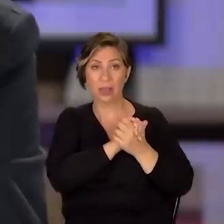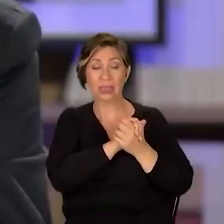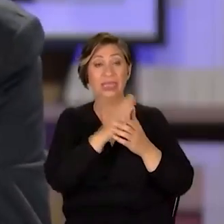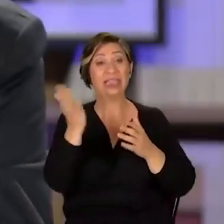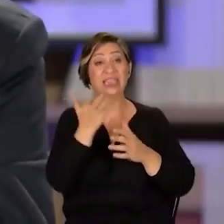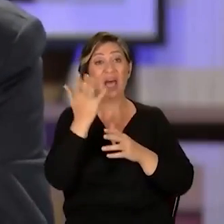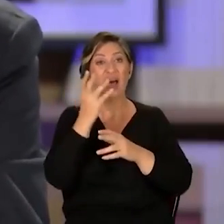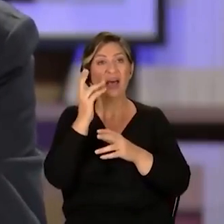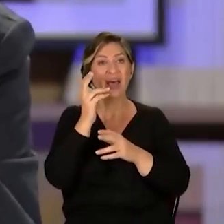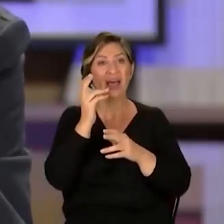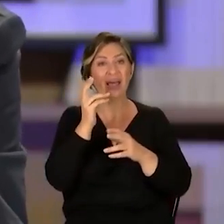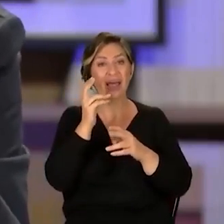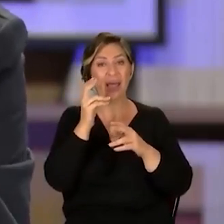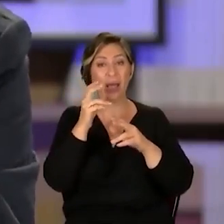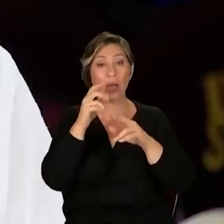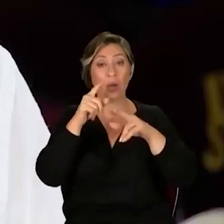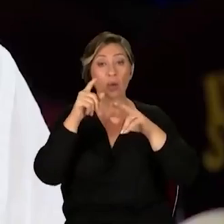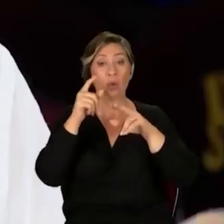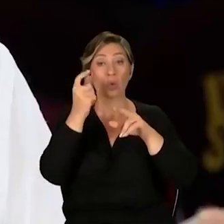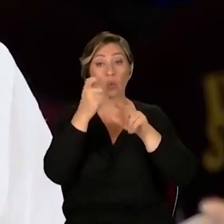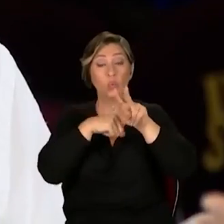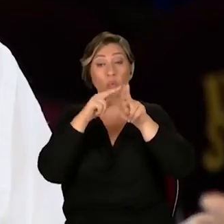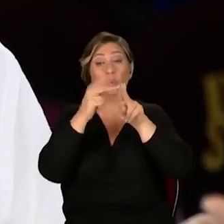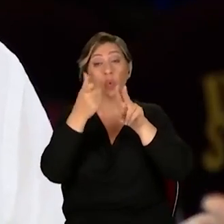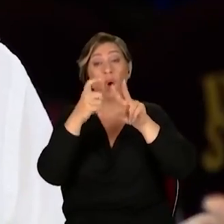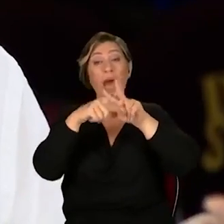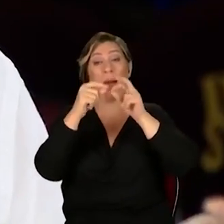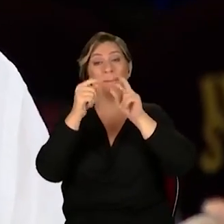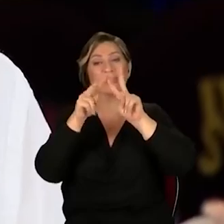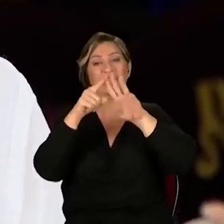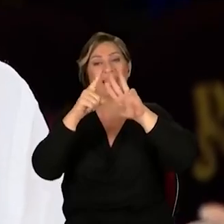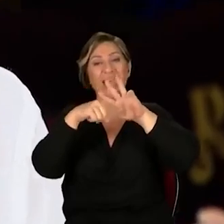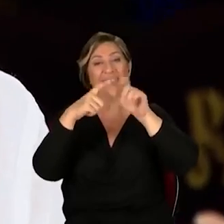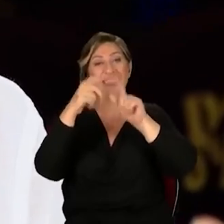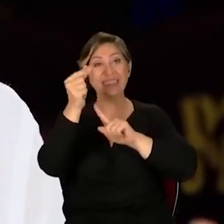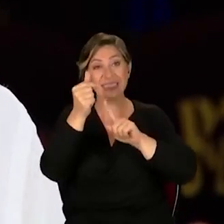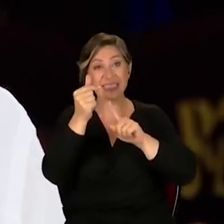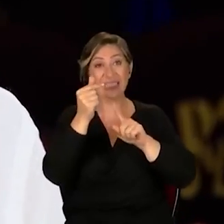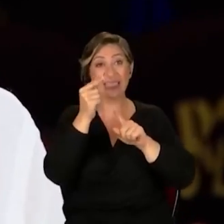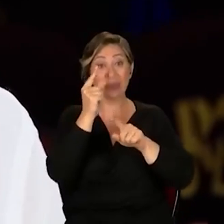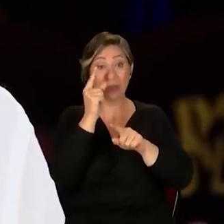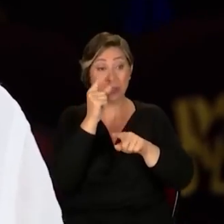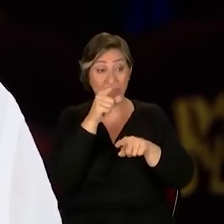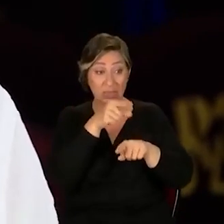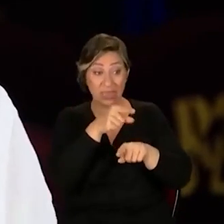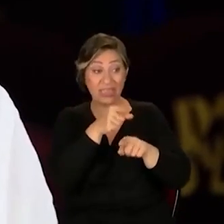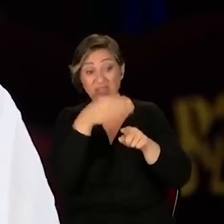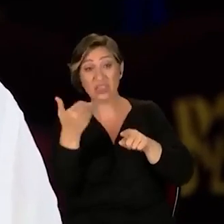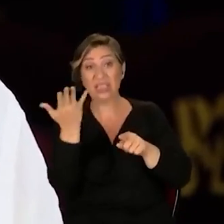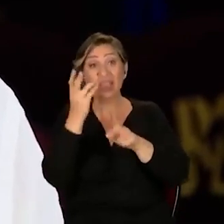daha tehditkar, uyku apnesi kadar tehditkar ne var? Yani uyku apnesi çok birebir ölümcül bir hastalık olduğu için